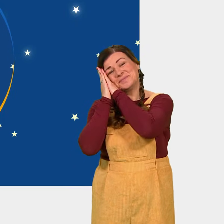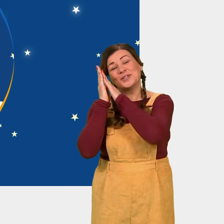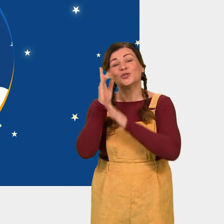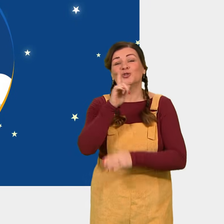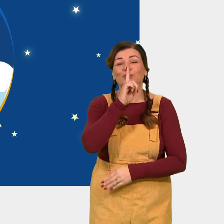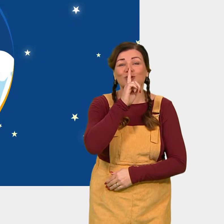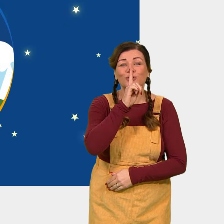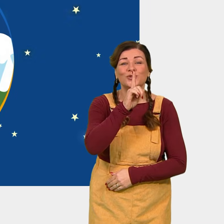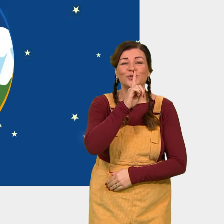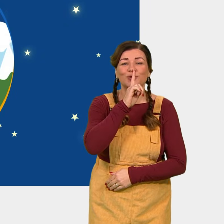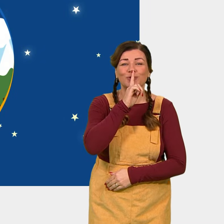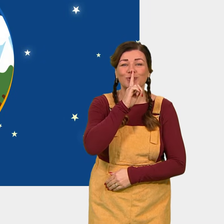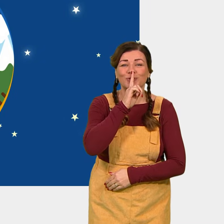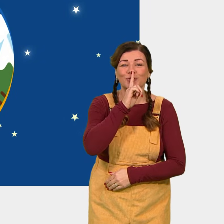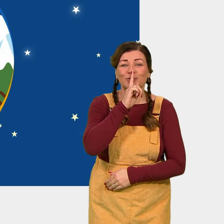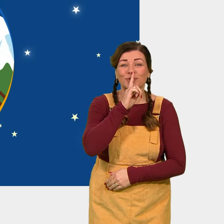cysgu.